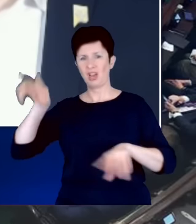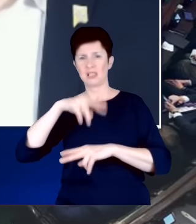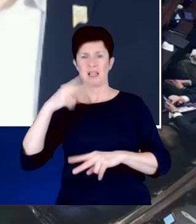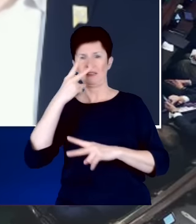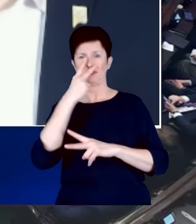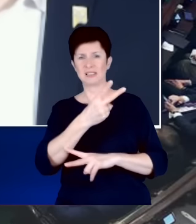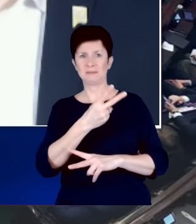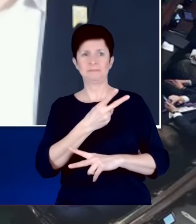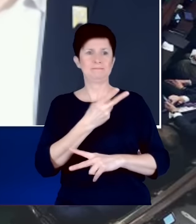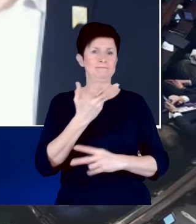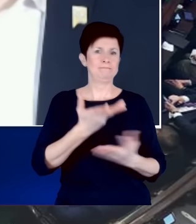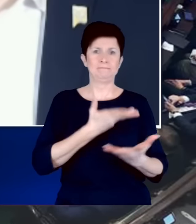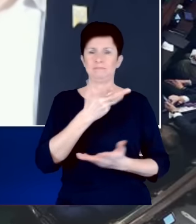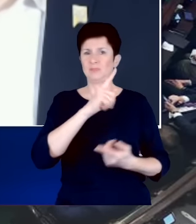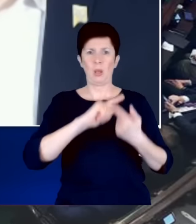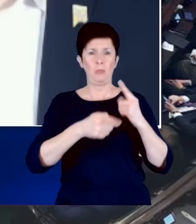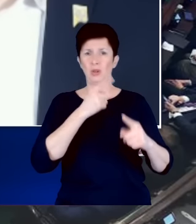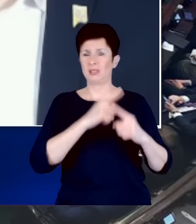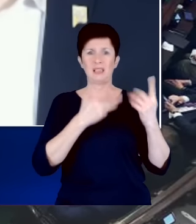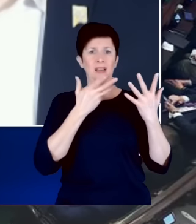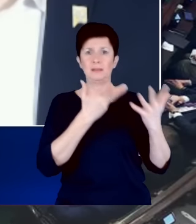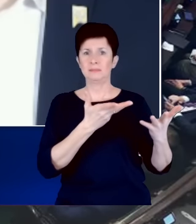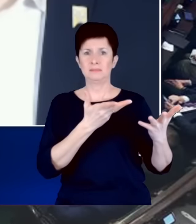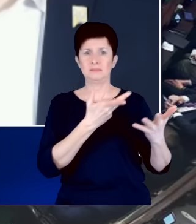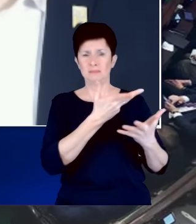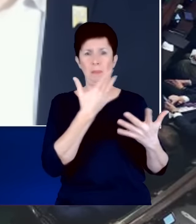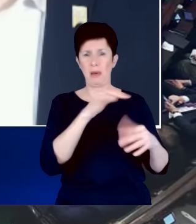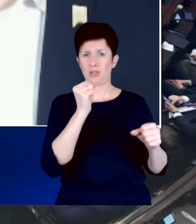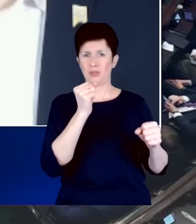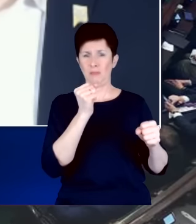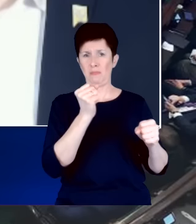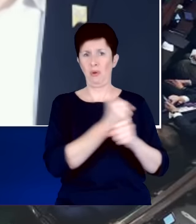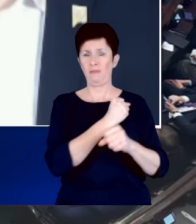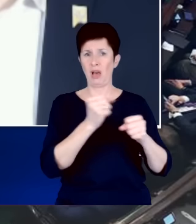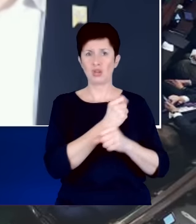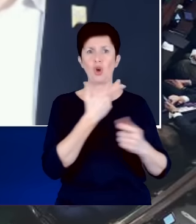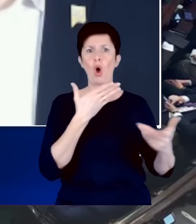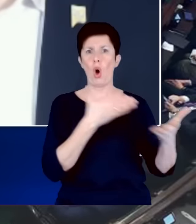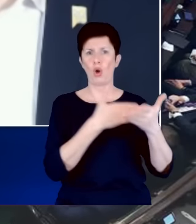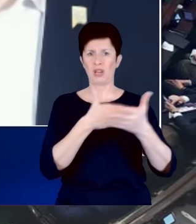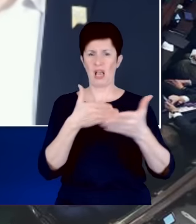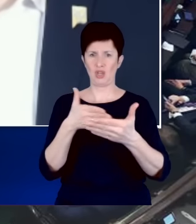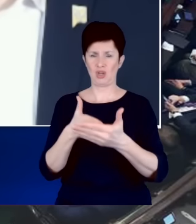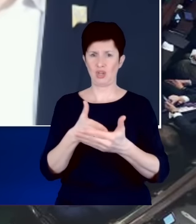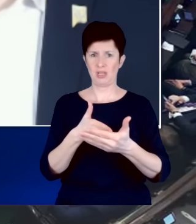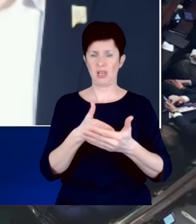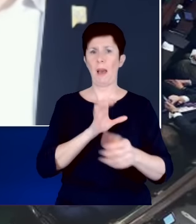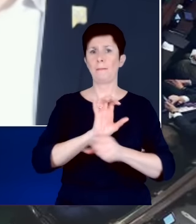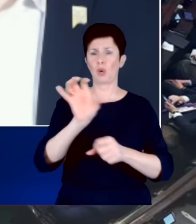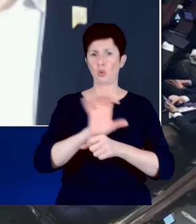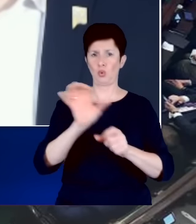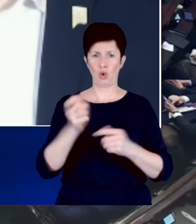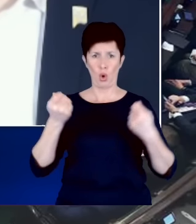jako polityka, która tak naprawdę ma bardzo poważnie ograniczyć potężne sektory produkcji rolnej, chociażby